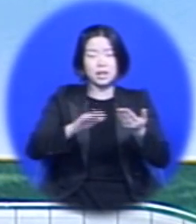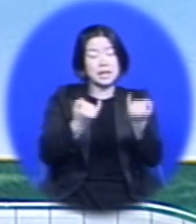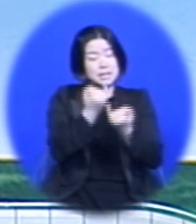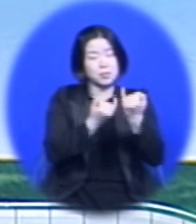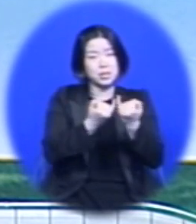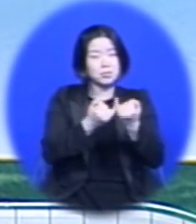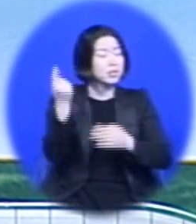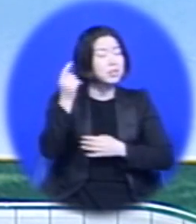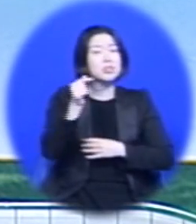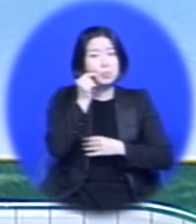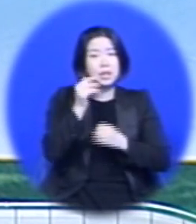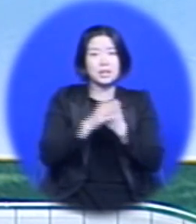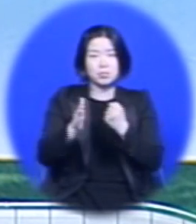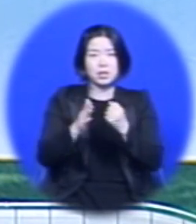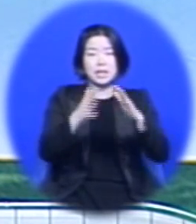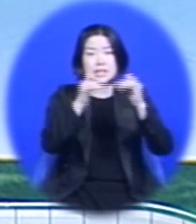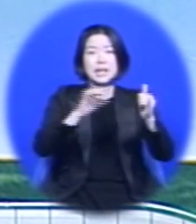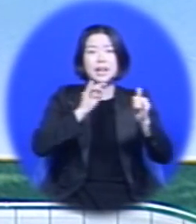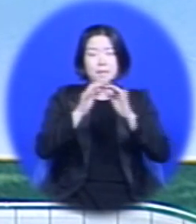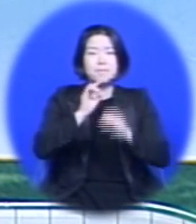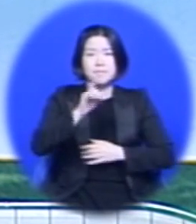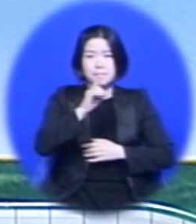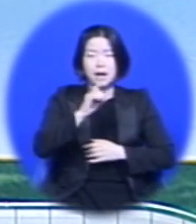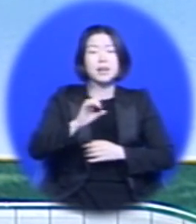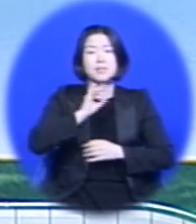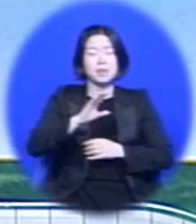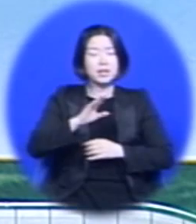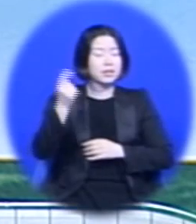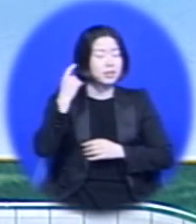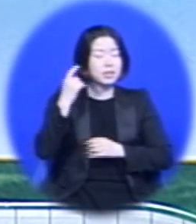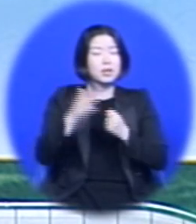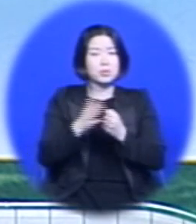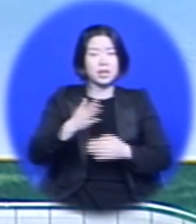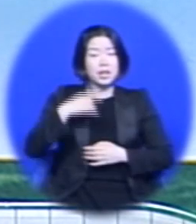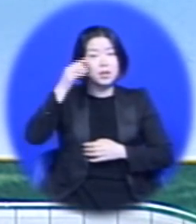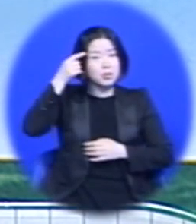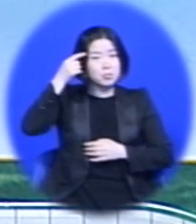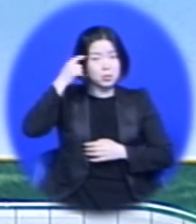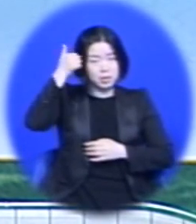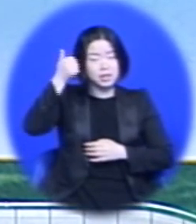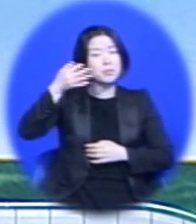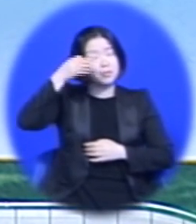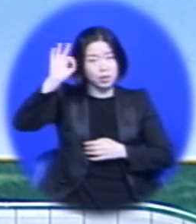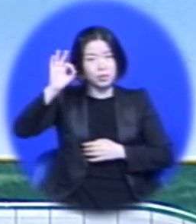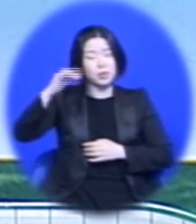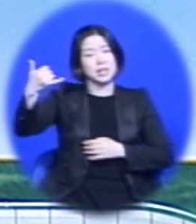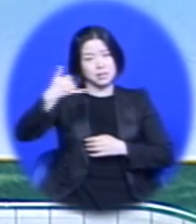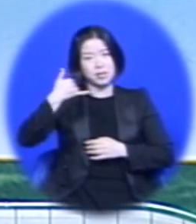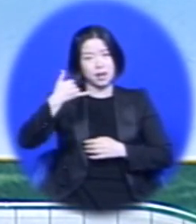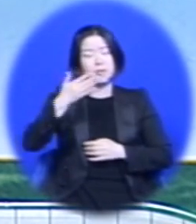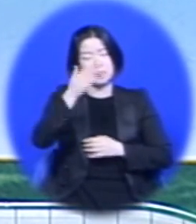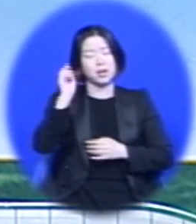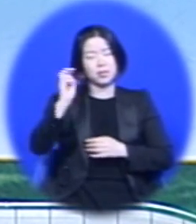알아들으니까 사람의 말을 통해서 확인하게 하려고 저를 생각나게 하고 전화까지 하게 하신 것 같습니다.